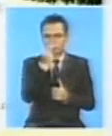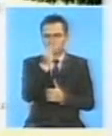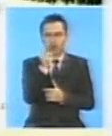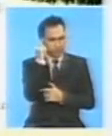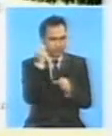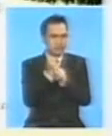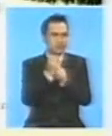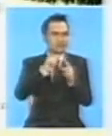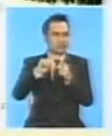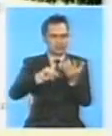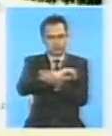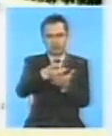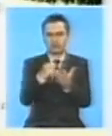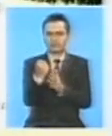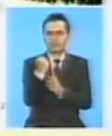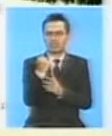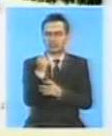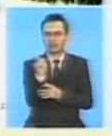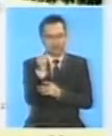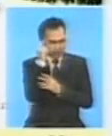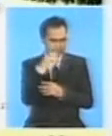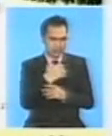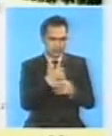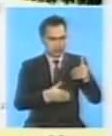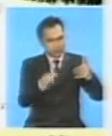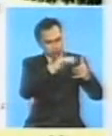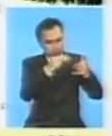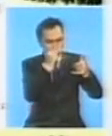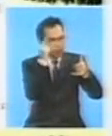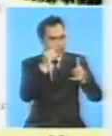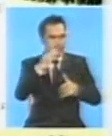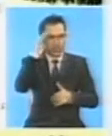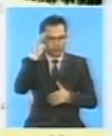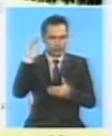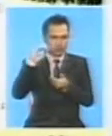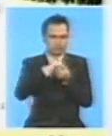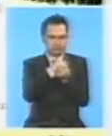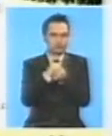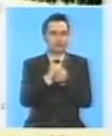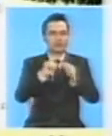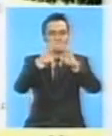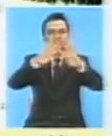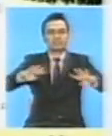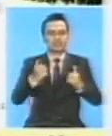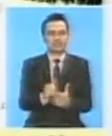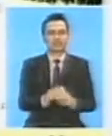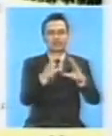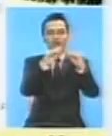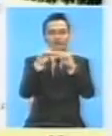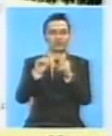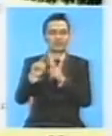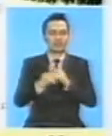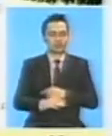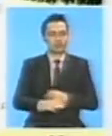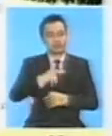นอกจากเราสร้างความแข็งของเราเองแล้วนั้นเราคงต้องเสริมสร้างศักยภาพในการปฏิบัติการทางทหารร่วมกันของอาเซียนวันนี้มีการประชุมของทุกเหล่าทัพก